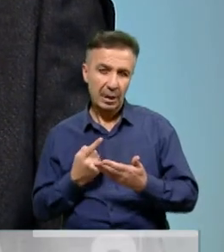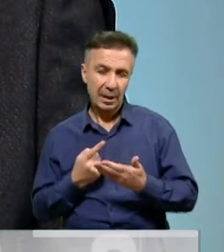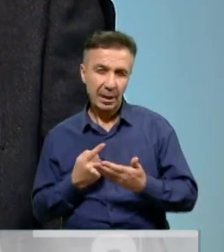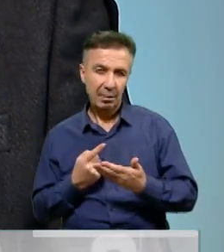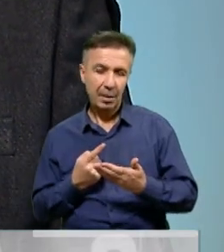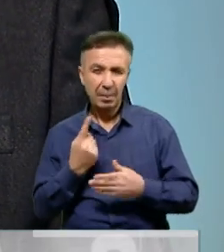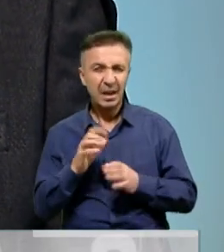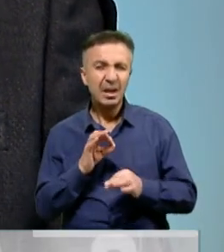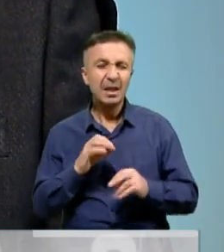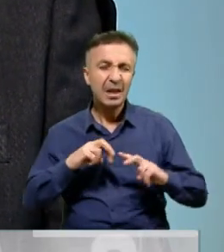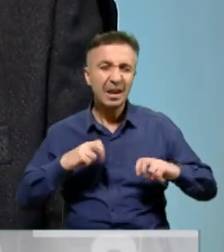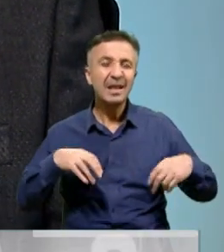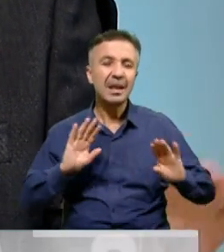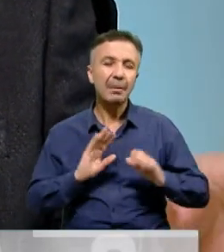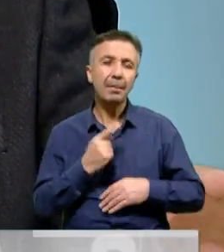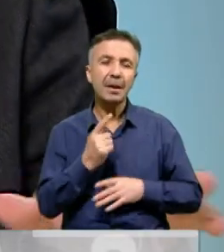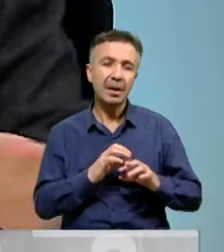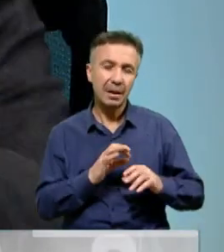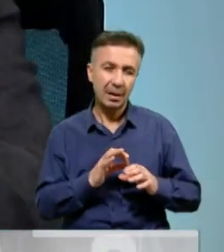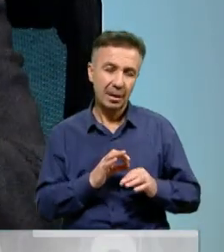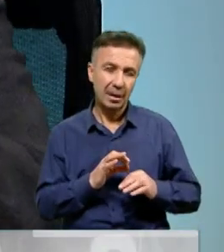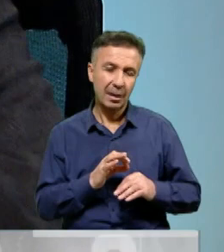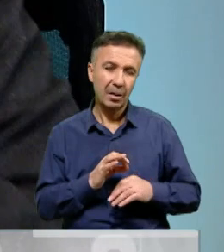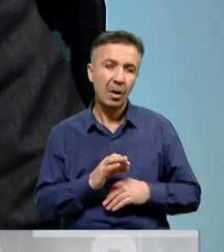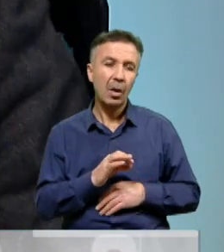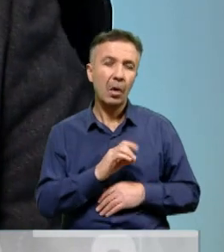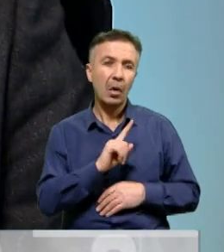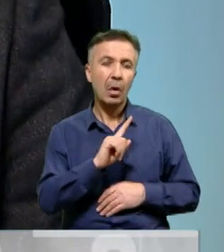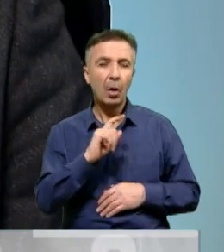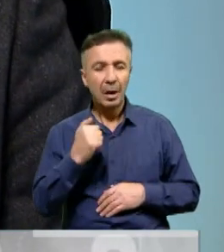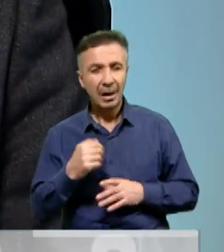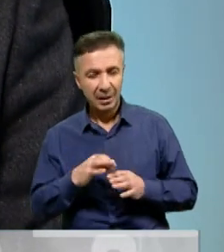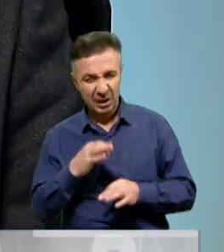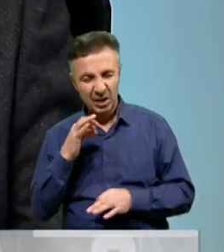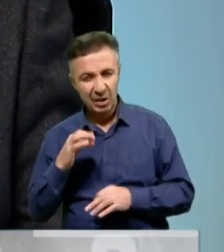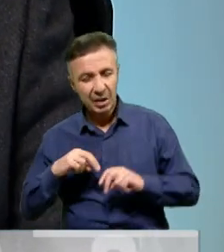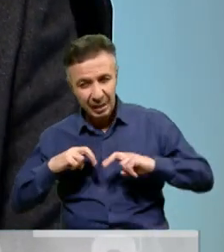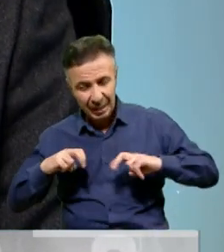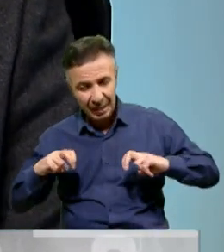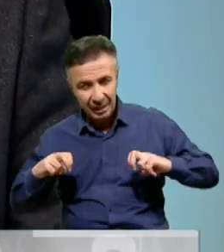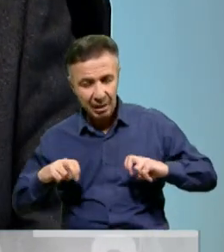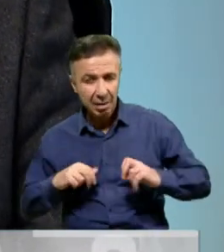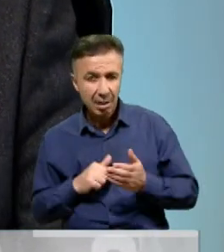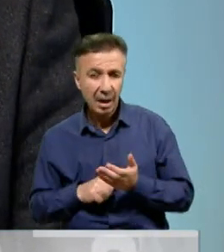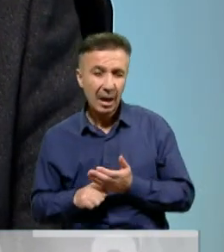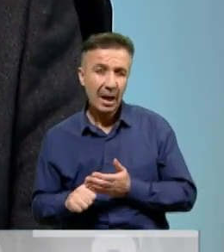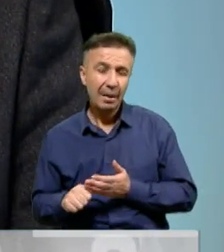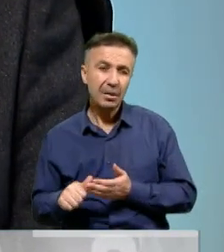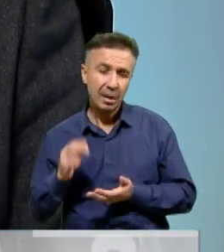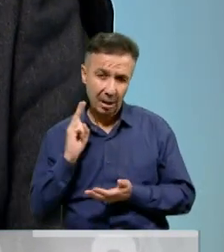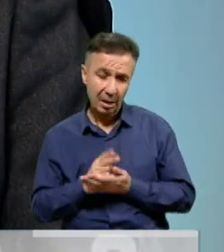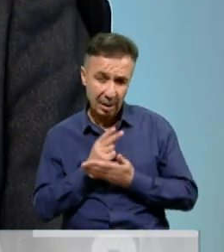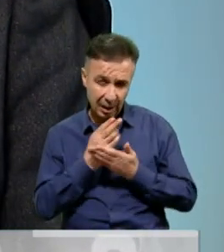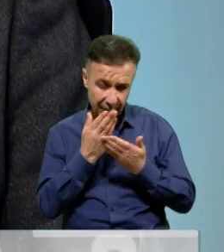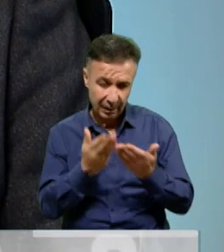incelemiyor biliyor musunuz? Bir musafı 16 ayrı ayrı kişi inceliyor ve hepsinden olur aldıktan